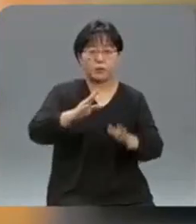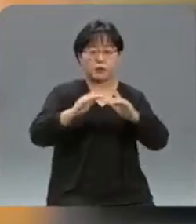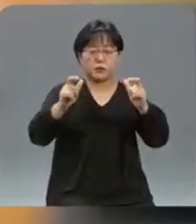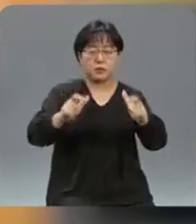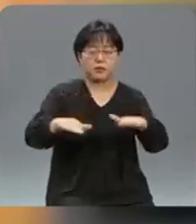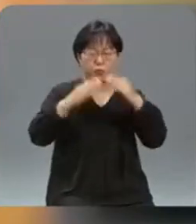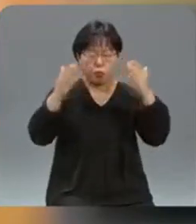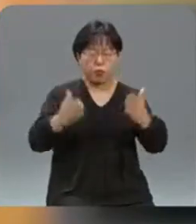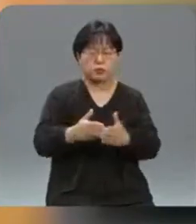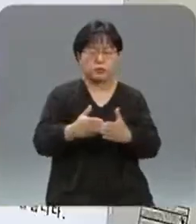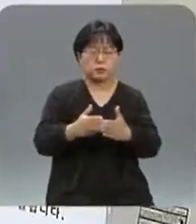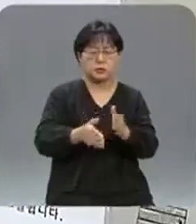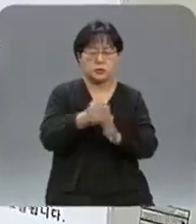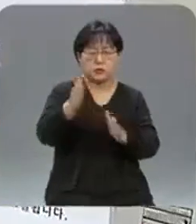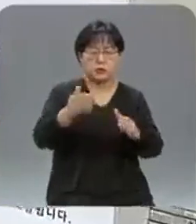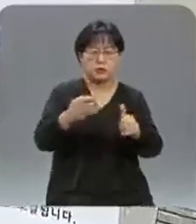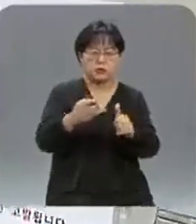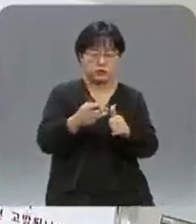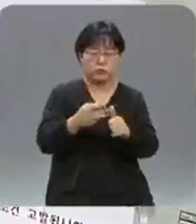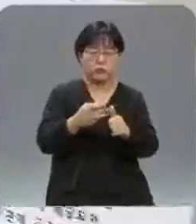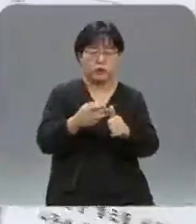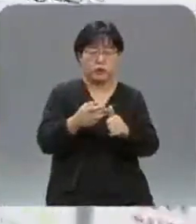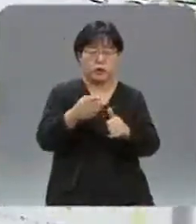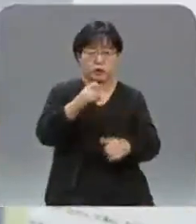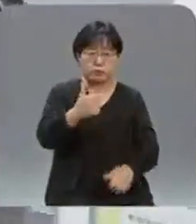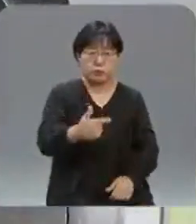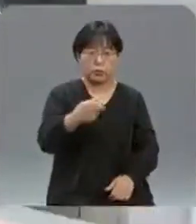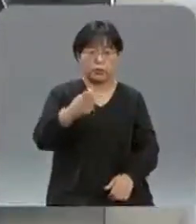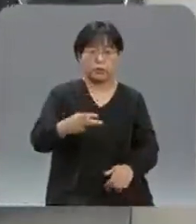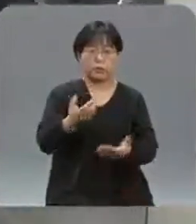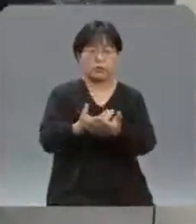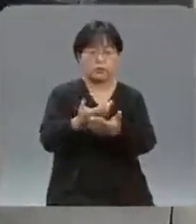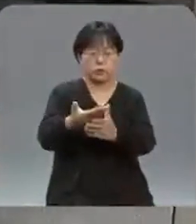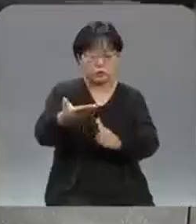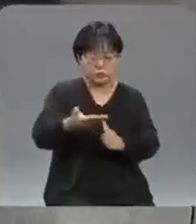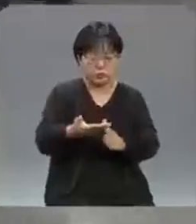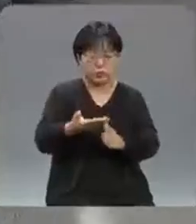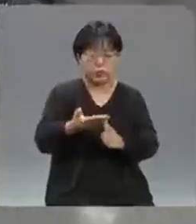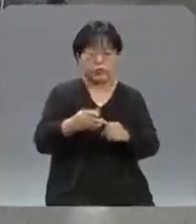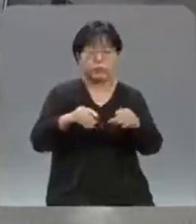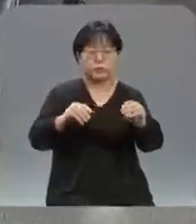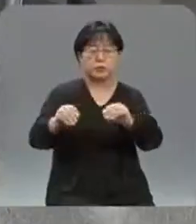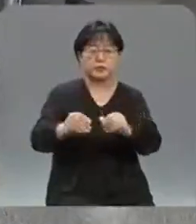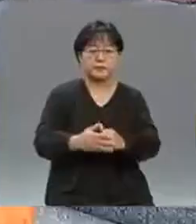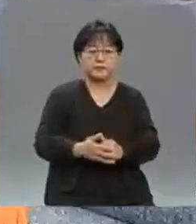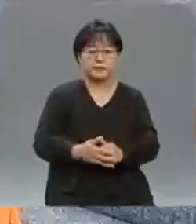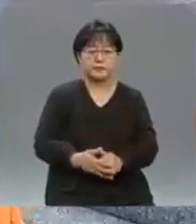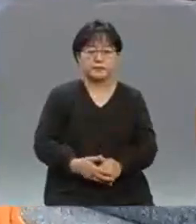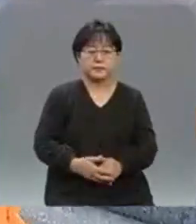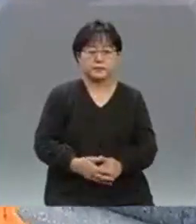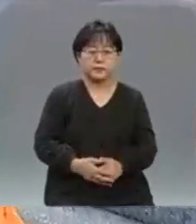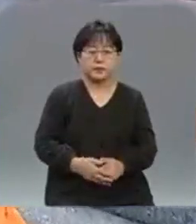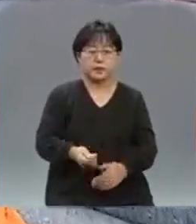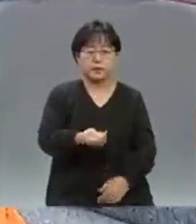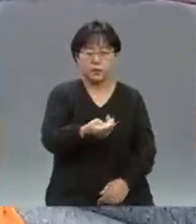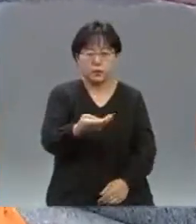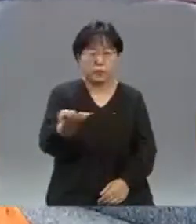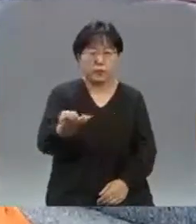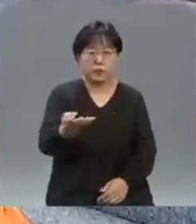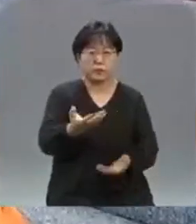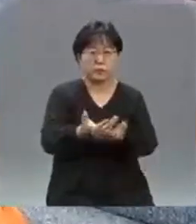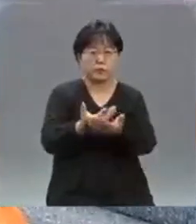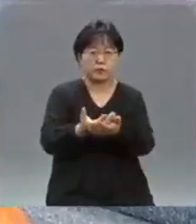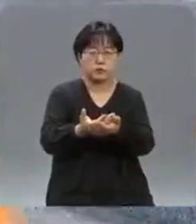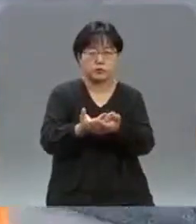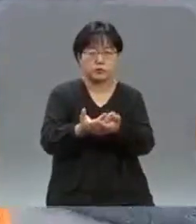전남 모든 자치단체에서 주민등록등본 등 민원 서류 발급이 중단됐습니다. 예, 여러 가지 띠려